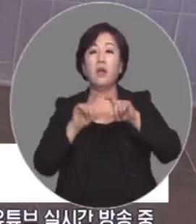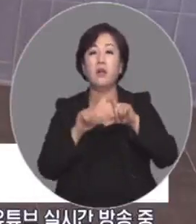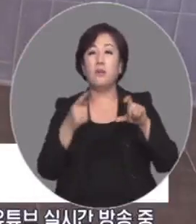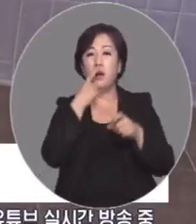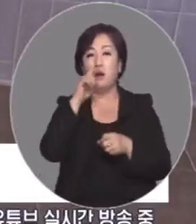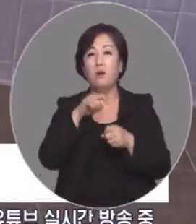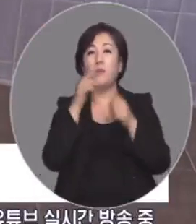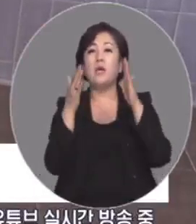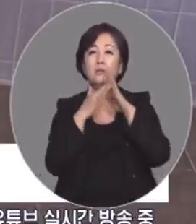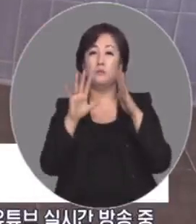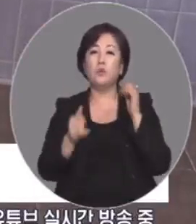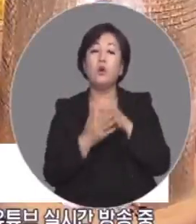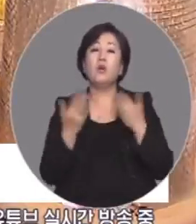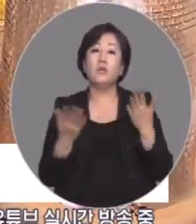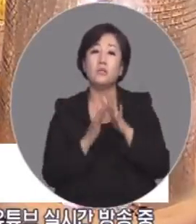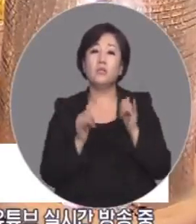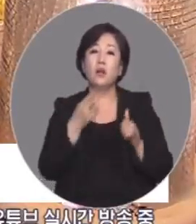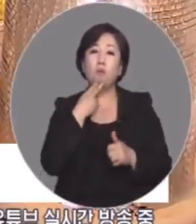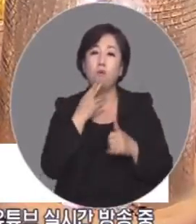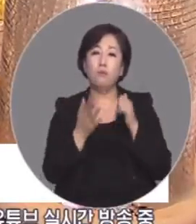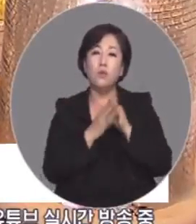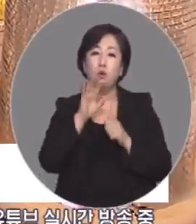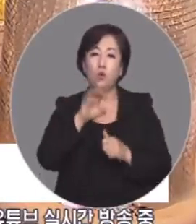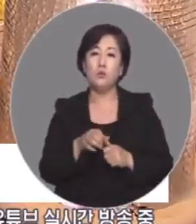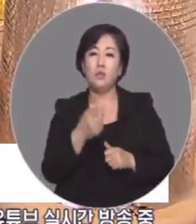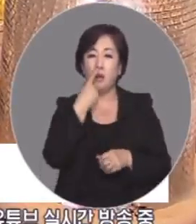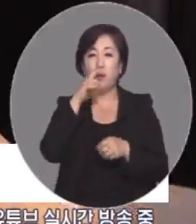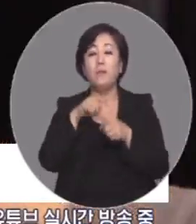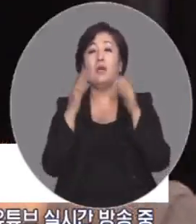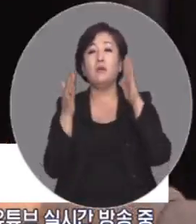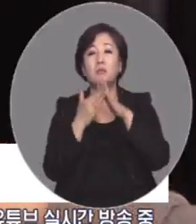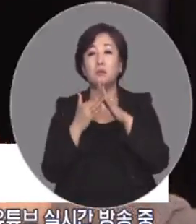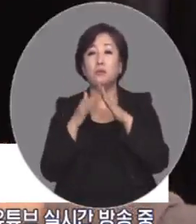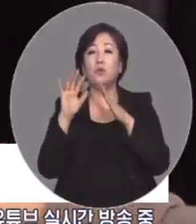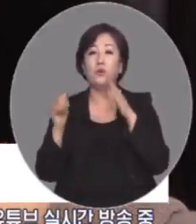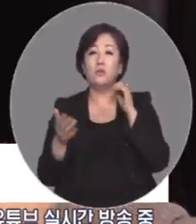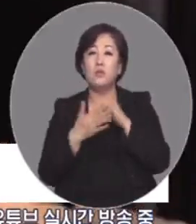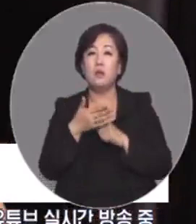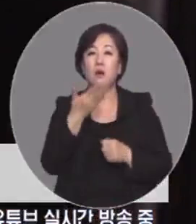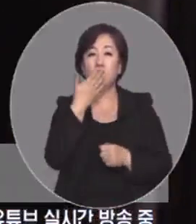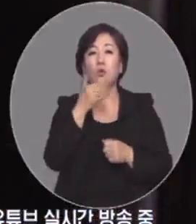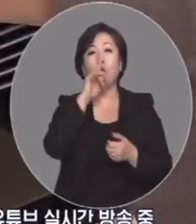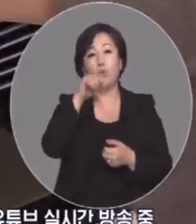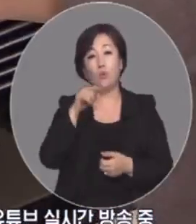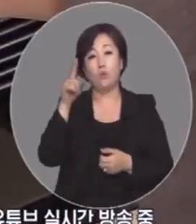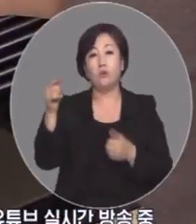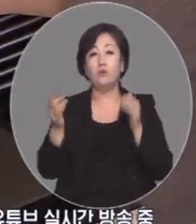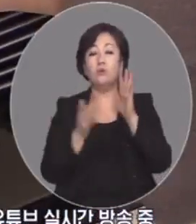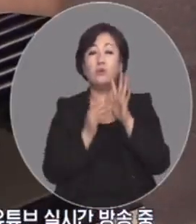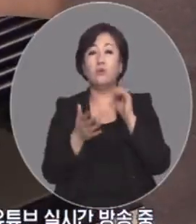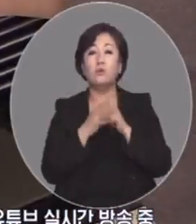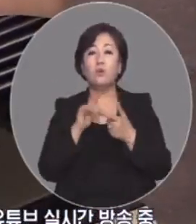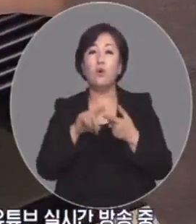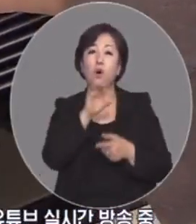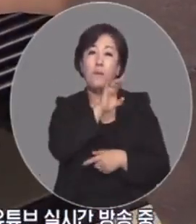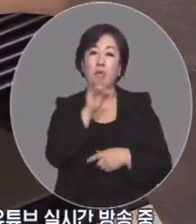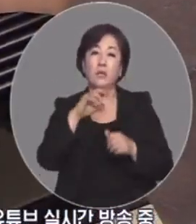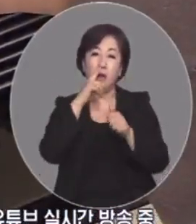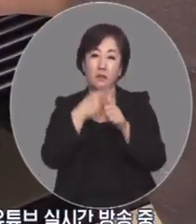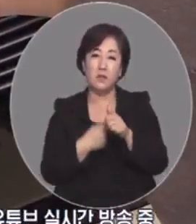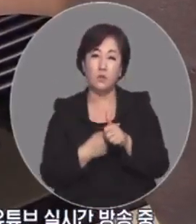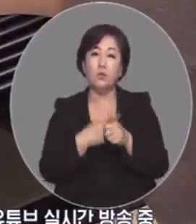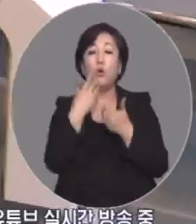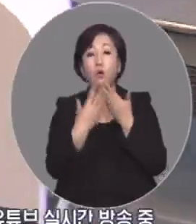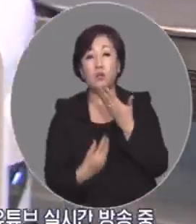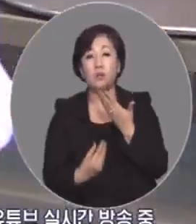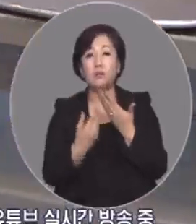없어 보이지만 직원이 없는 무인 카페입니다. 음료를 고르고 계산만 하면 컵과 얼음, 음료가 자동으로